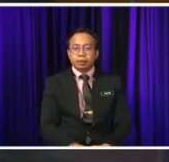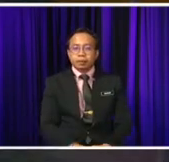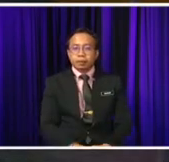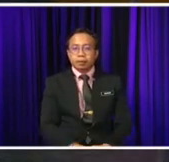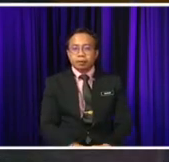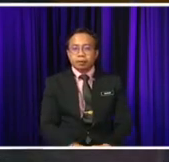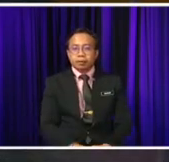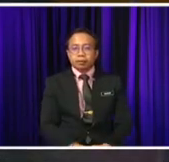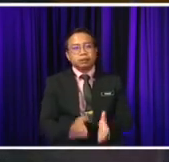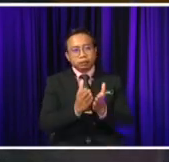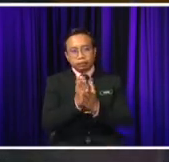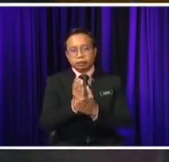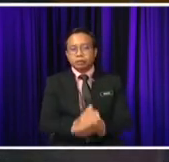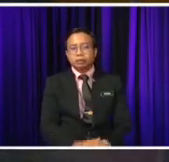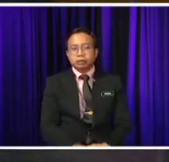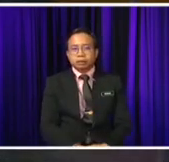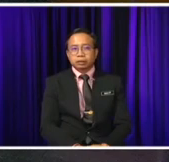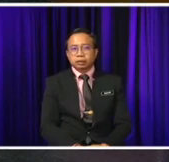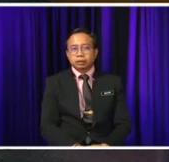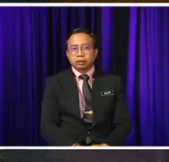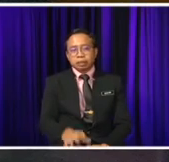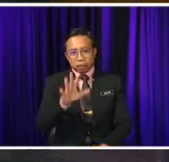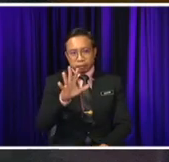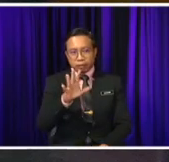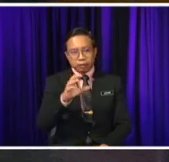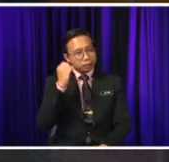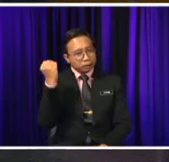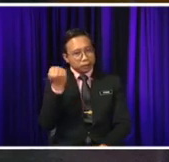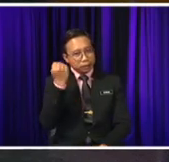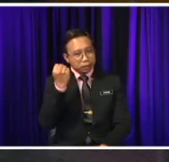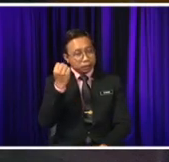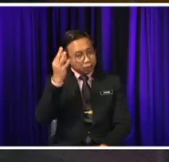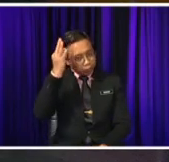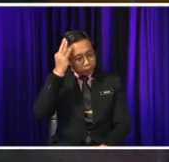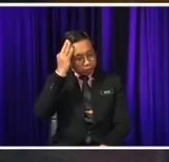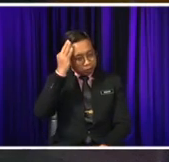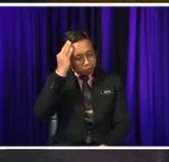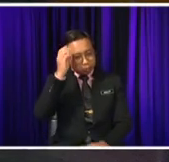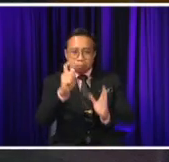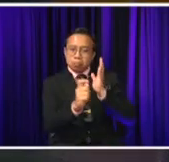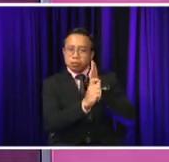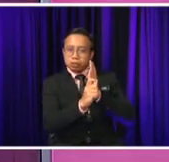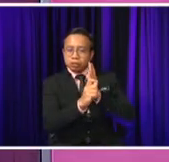dan seterusnya yang kelima sentiasa berpikir positif